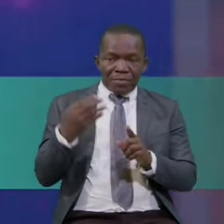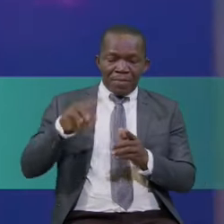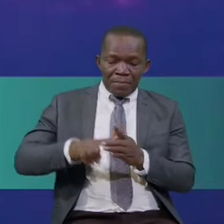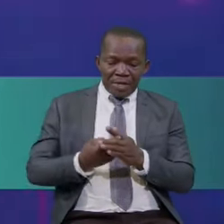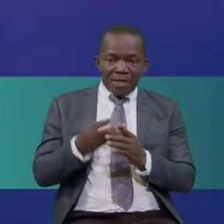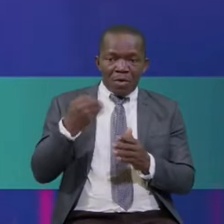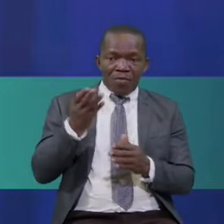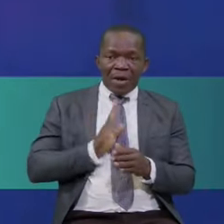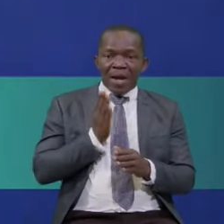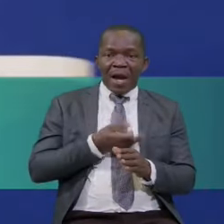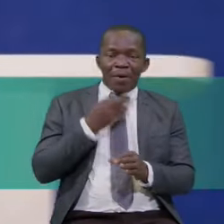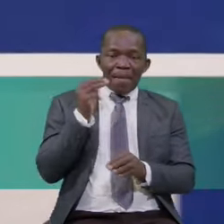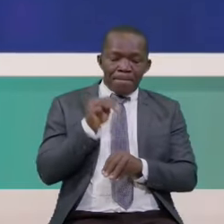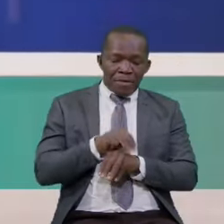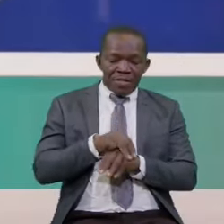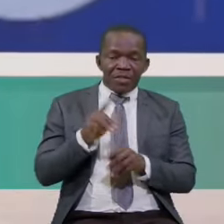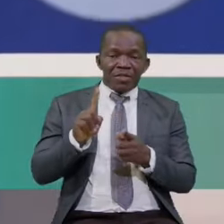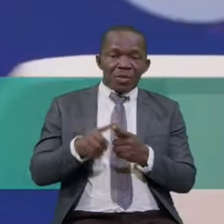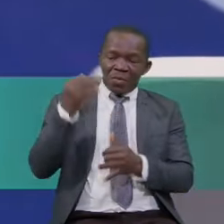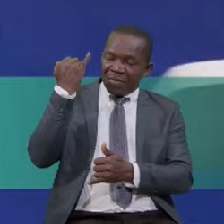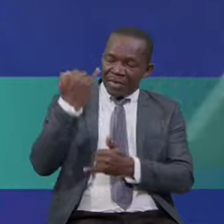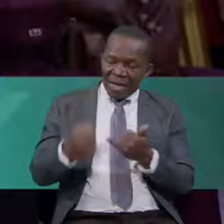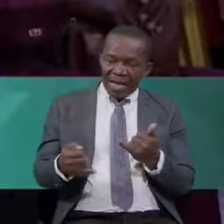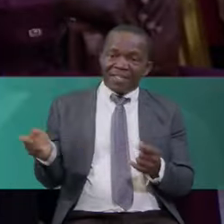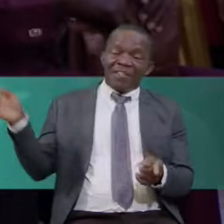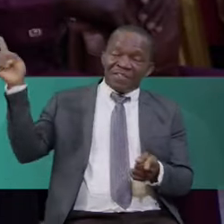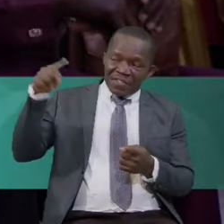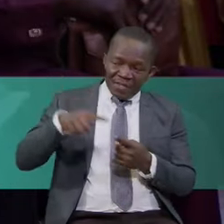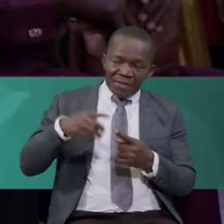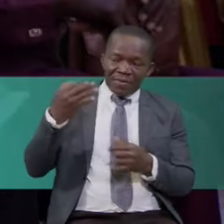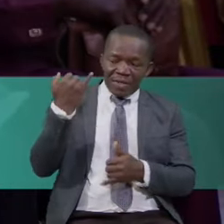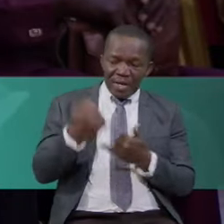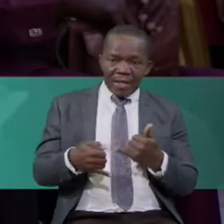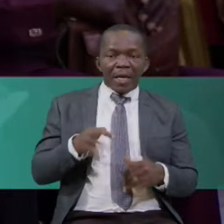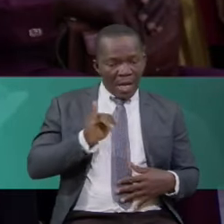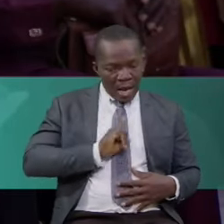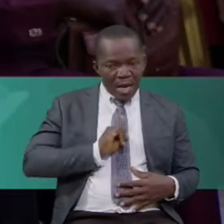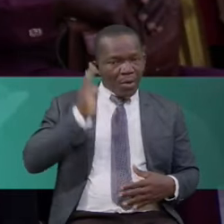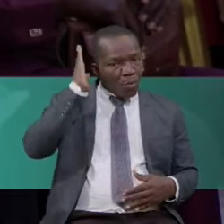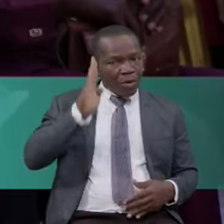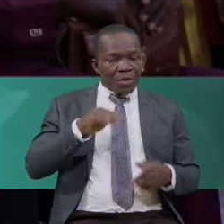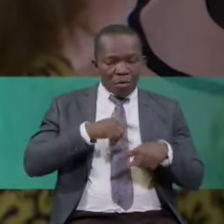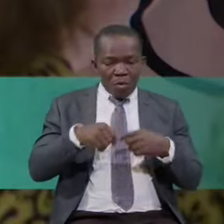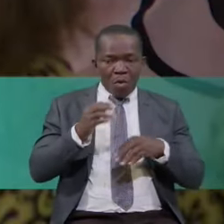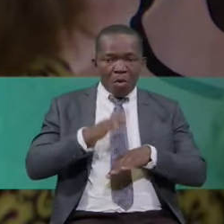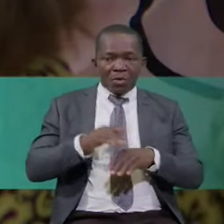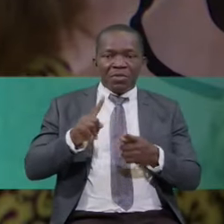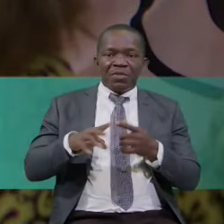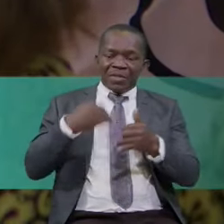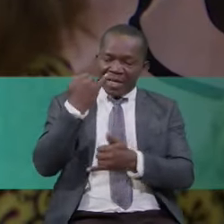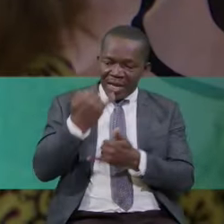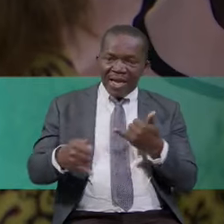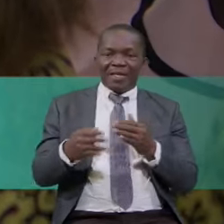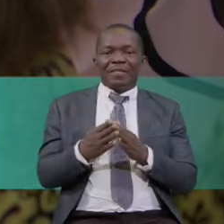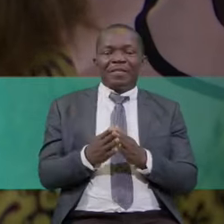transmettre la foi jusqu'à la fin j'irai jusqu'à la fin moi j'irai jusqu'à la